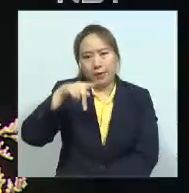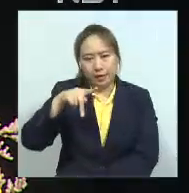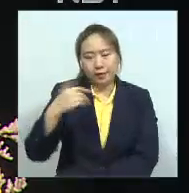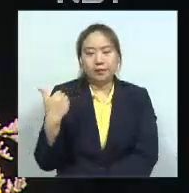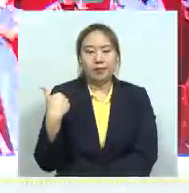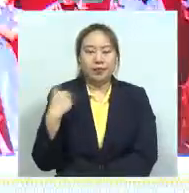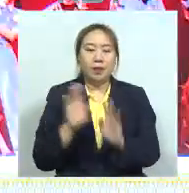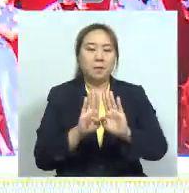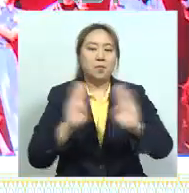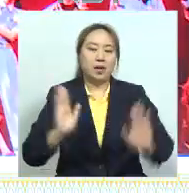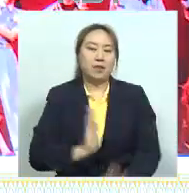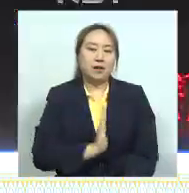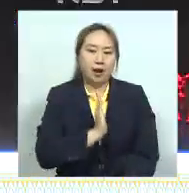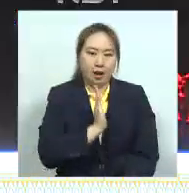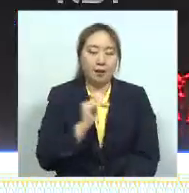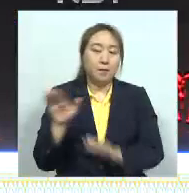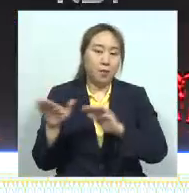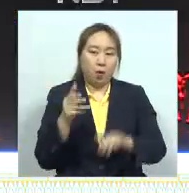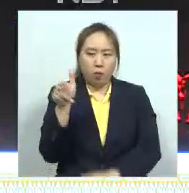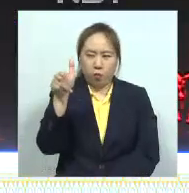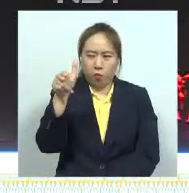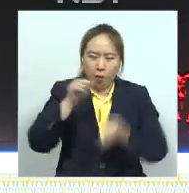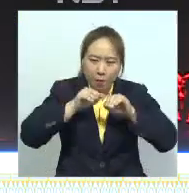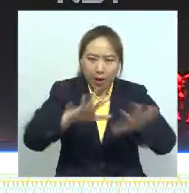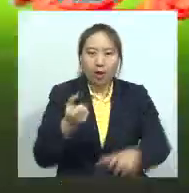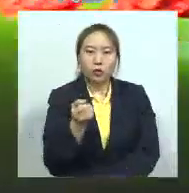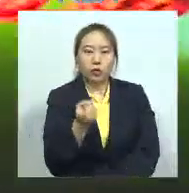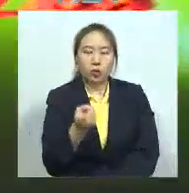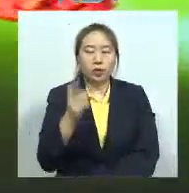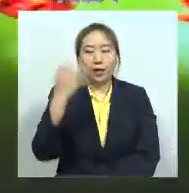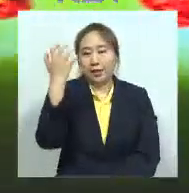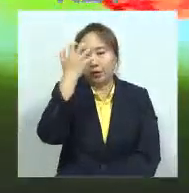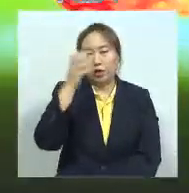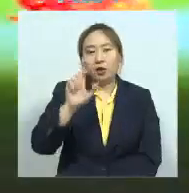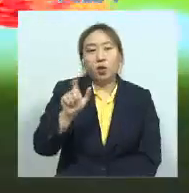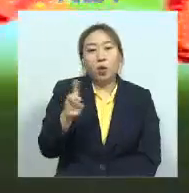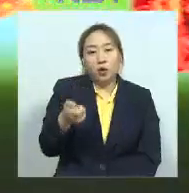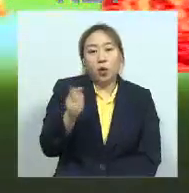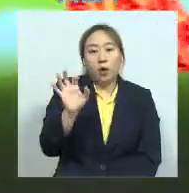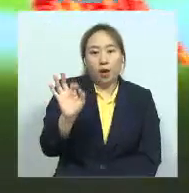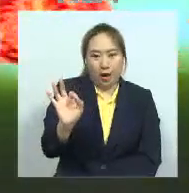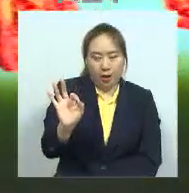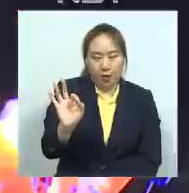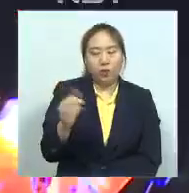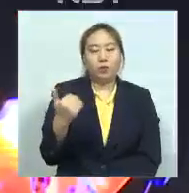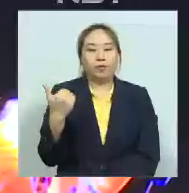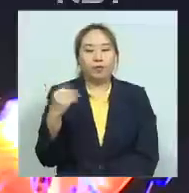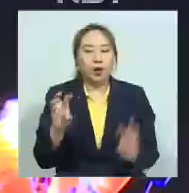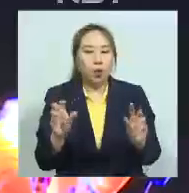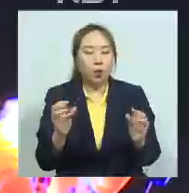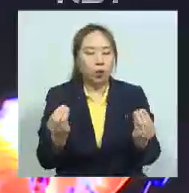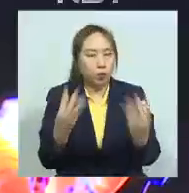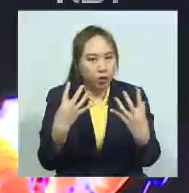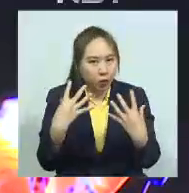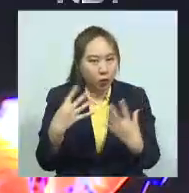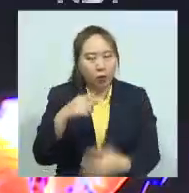จะมีพิธีเปิดอย่างเป็นทางการพร้อมถ่ายทอดสดนะครับผ่านทางสถานีโทรทัศน์ช่อง9 MCOT HD สถานีวิทยุโทรทัศน์